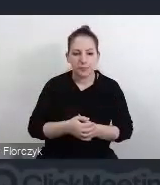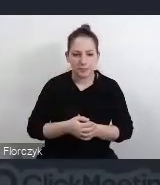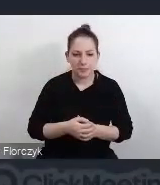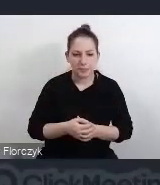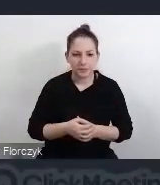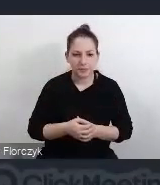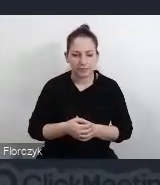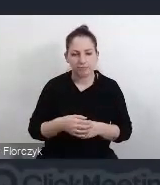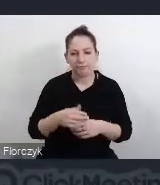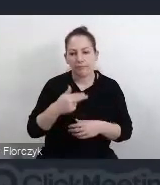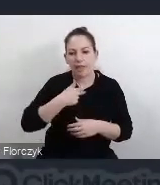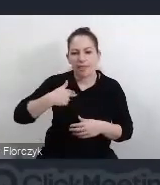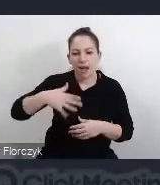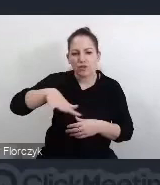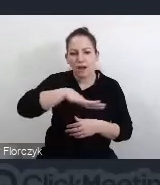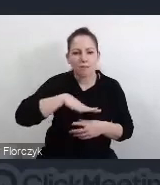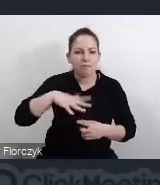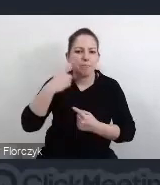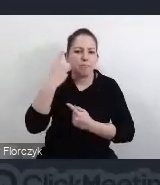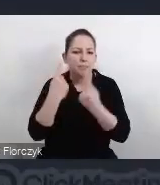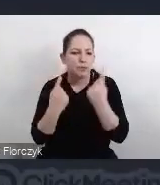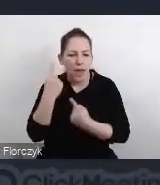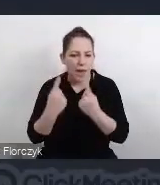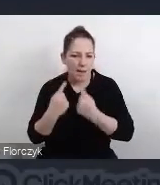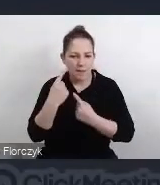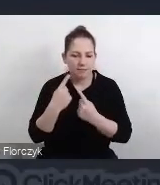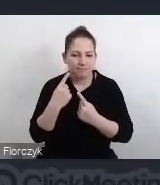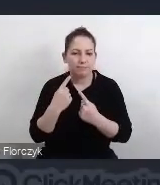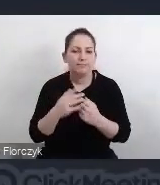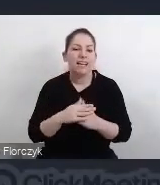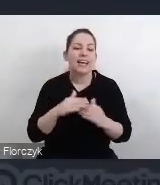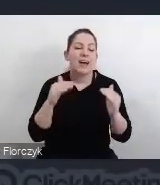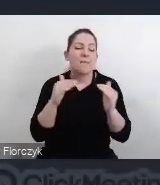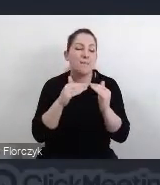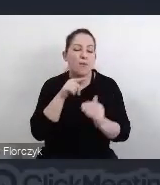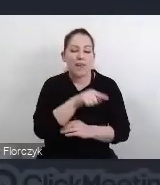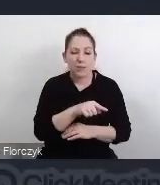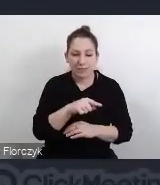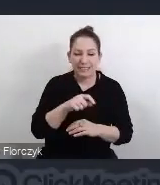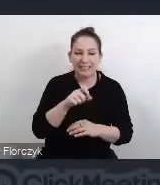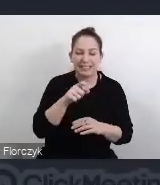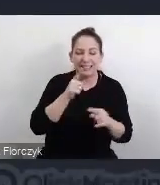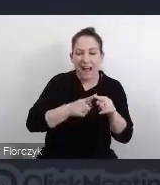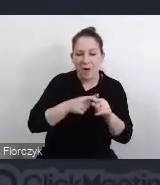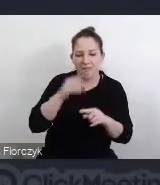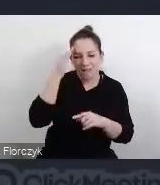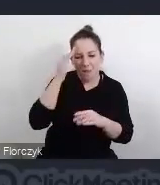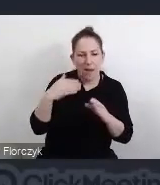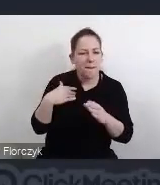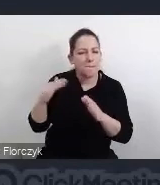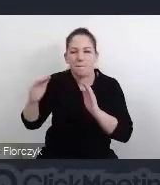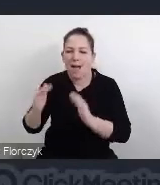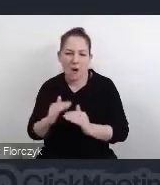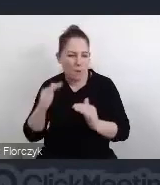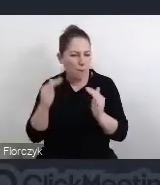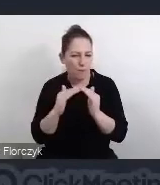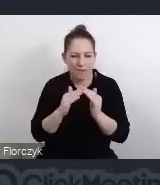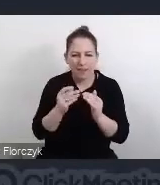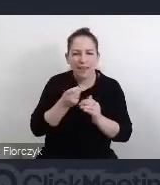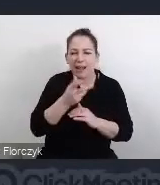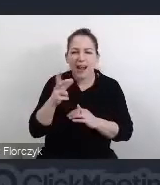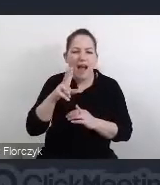taką naszą strefę przemysłową. Oczywiście w stosunku do Stalowej Woli jest to strefa niewielka, licząca kilkadziesiąt hektarów,